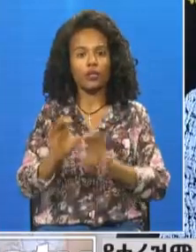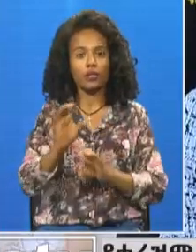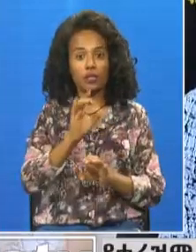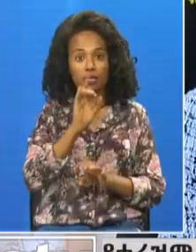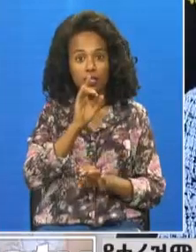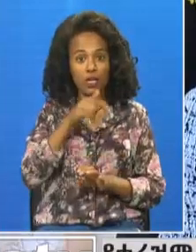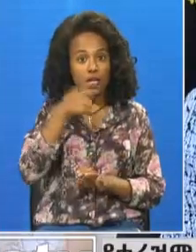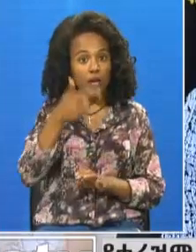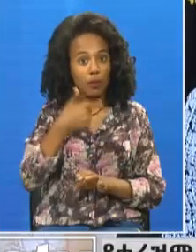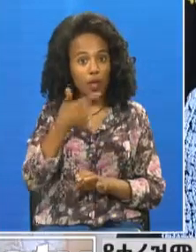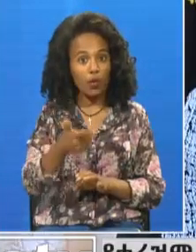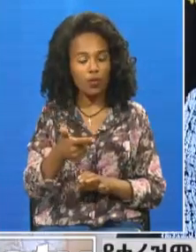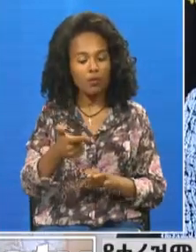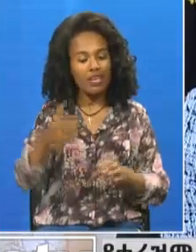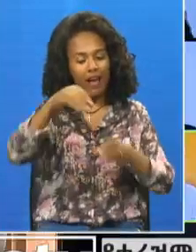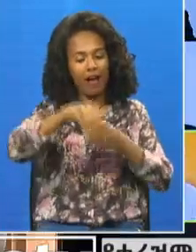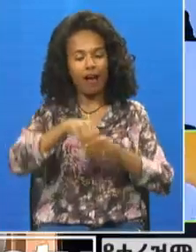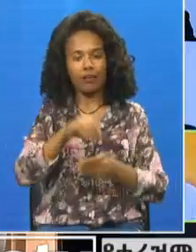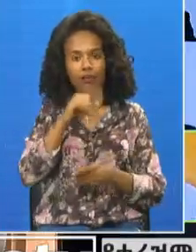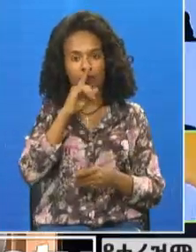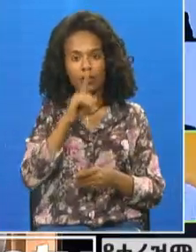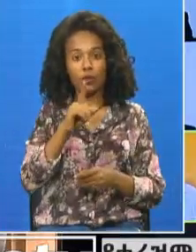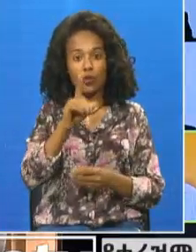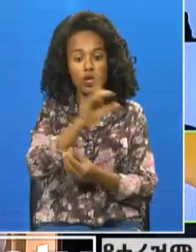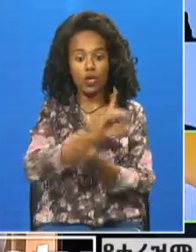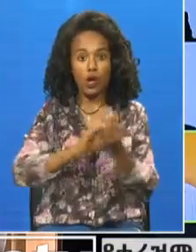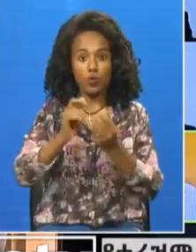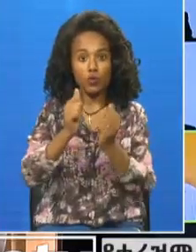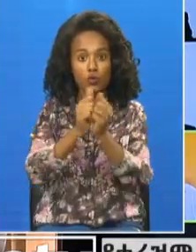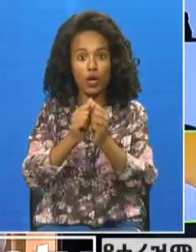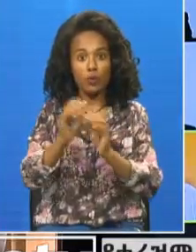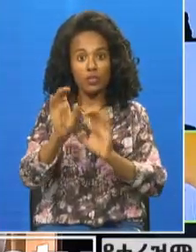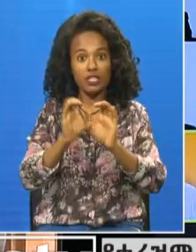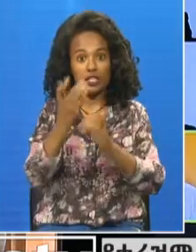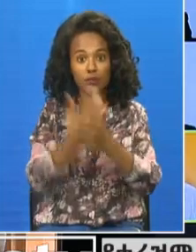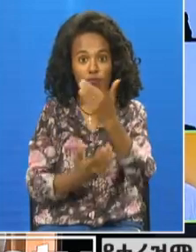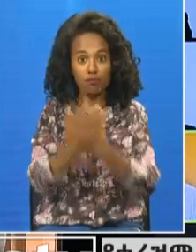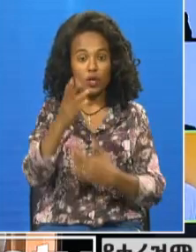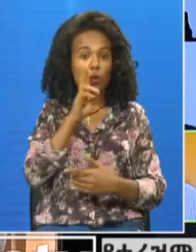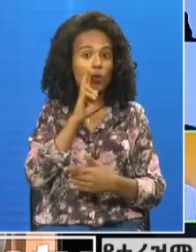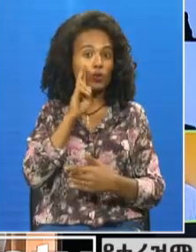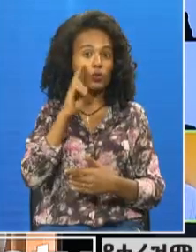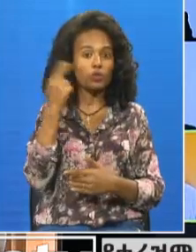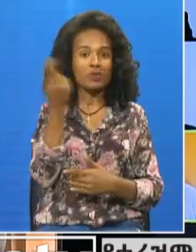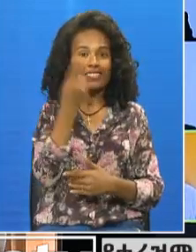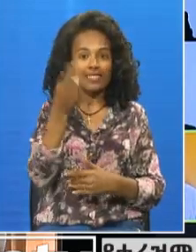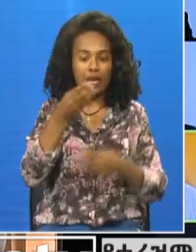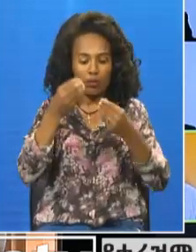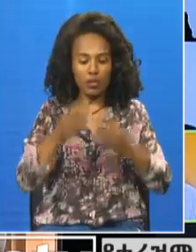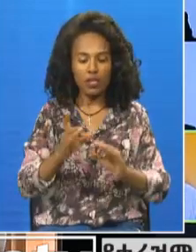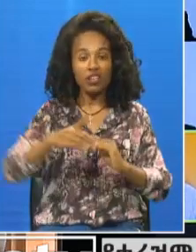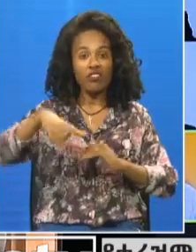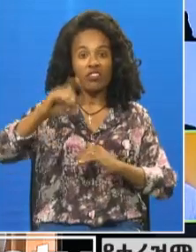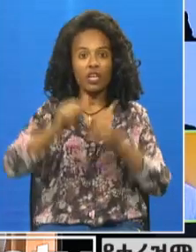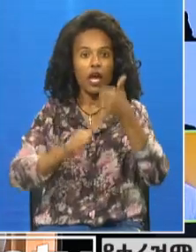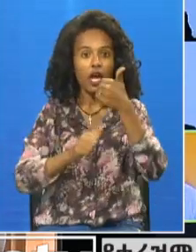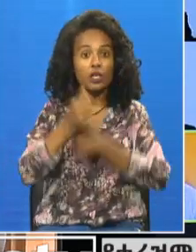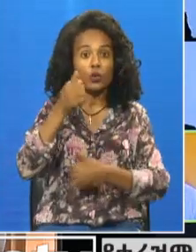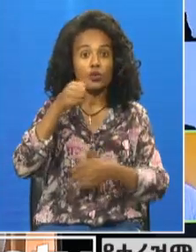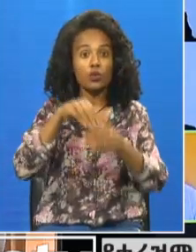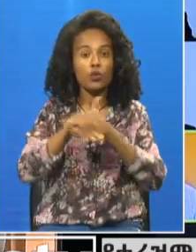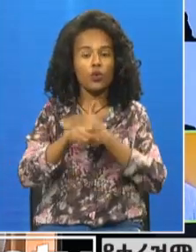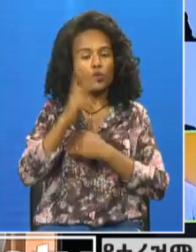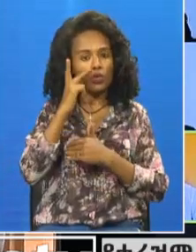ከትልልቆች ባንኮች የሚደረግ ድጋፍ በተመሳሳይ መልኩ በእነዚህ በትናንሽ ወይም በማይክሮ የተቋቋሙ ኢንስቲትዩሽኖች በኩል እንዲሰጥ የማድረጉ